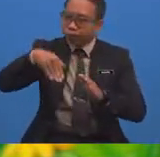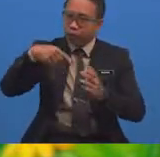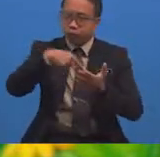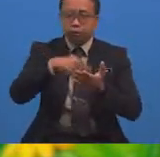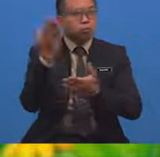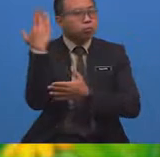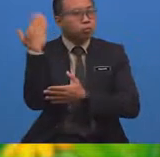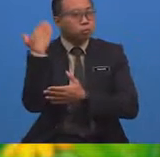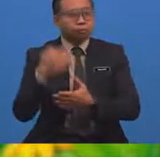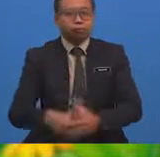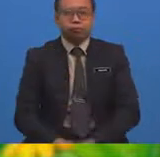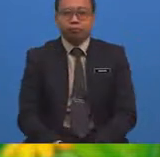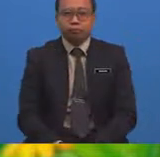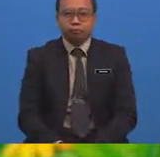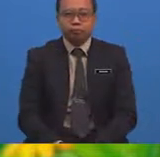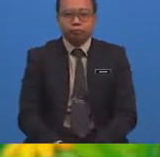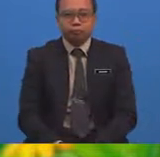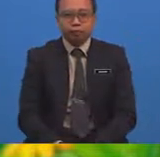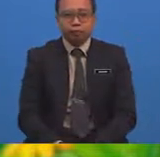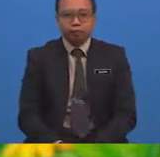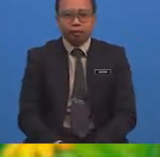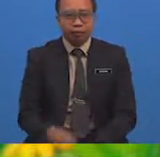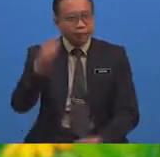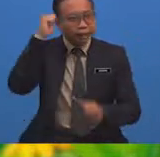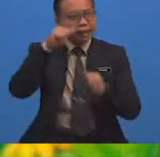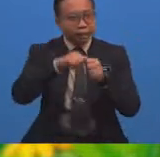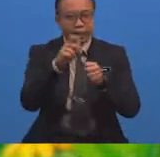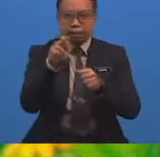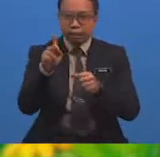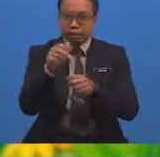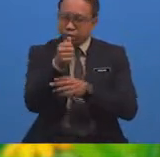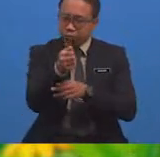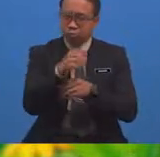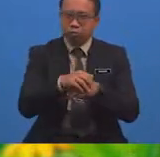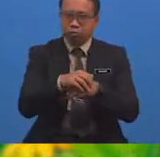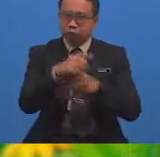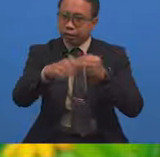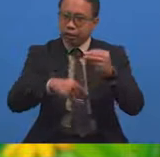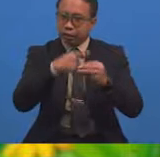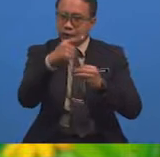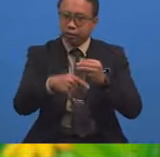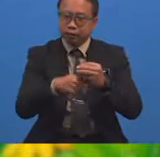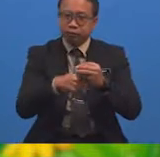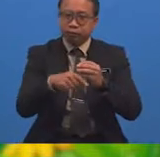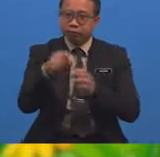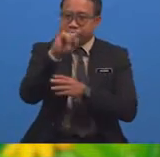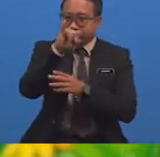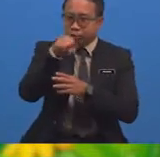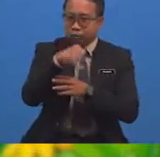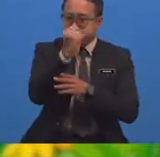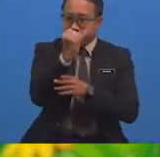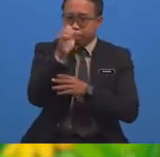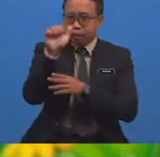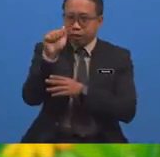itu masih ingatkah kamu tentang jenis2